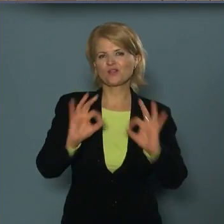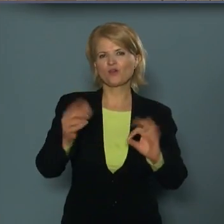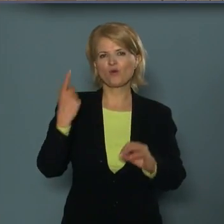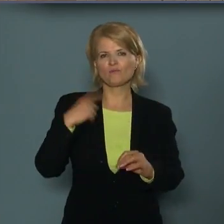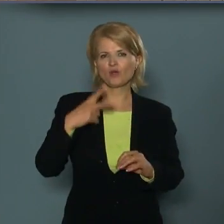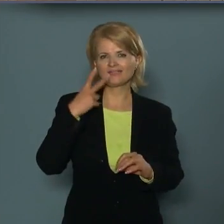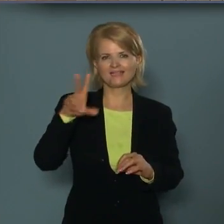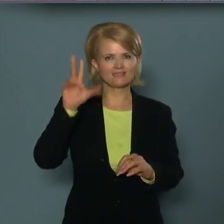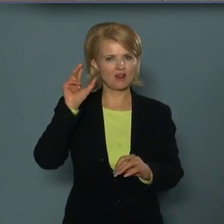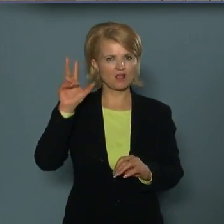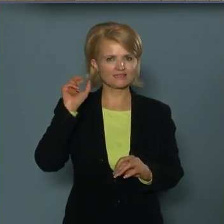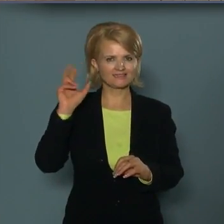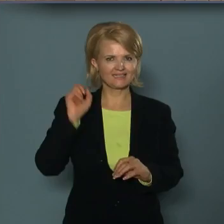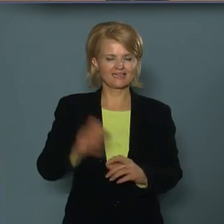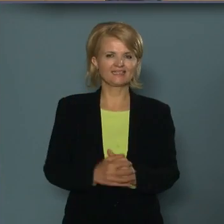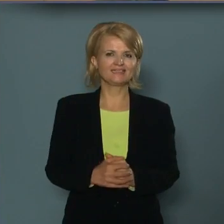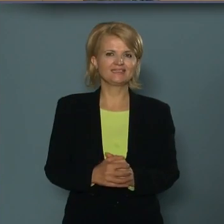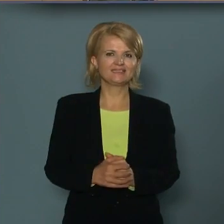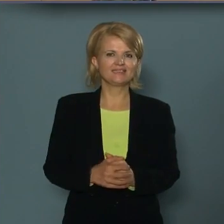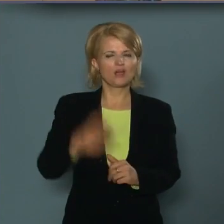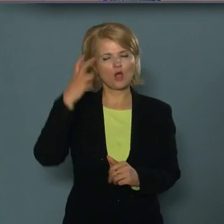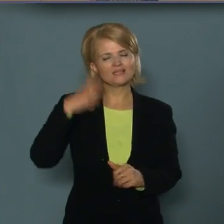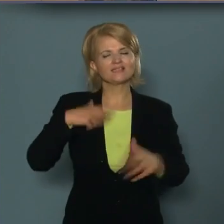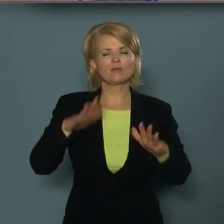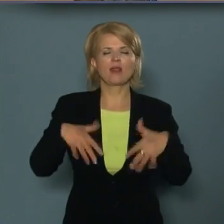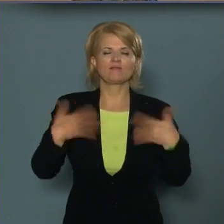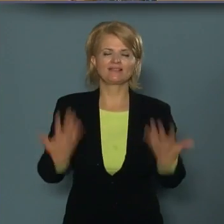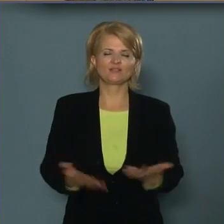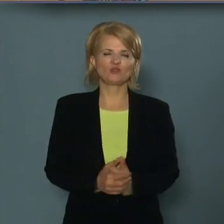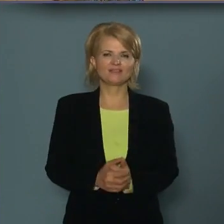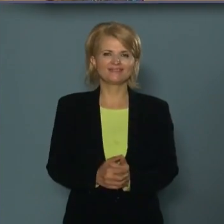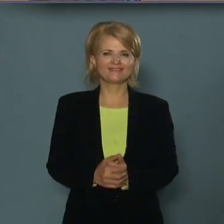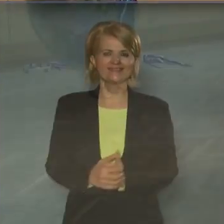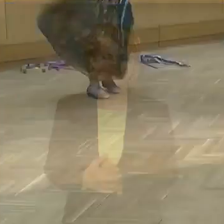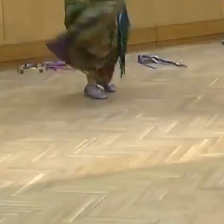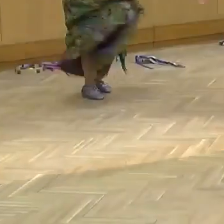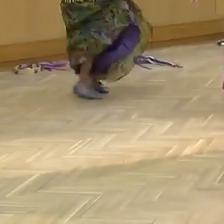jó volt nézni és hallgatni őket, hogy azt hiszem élveztük.